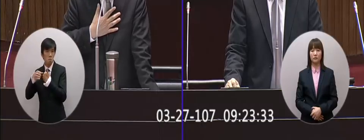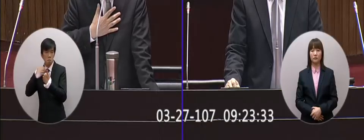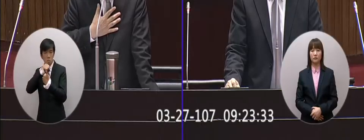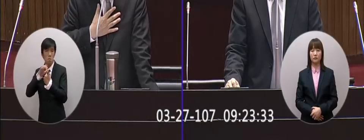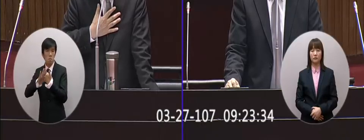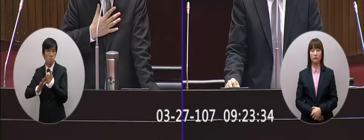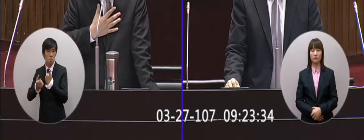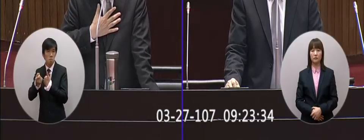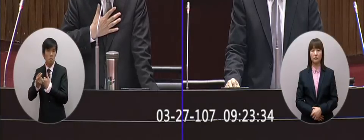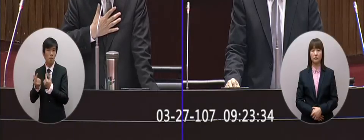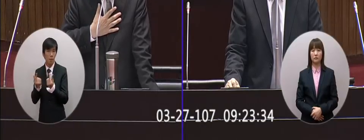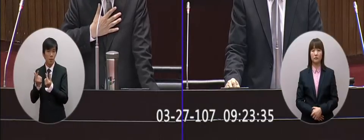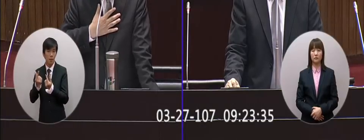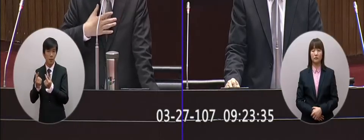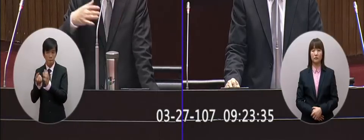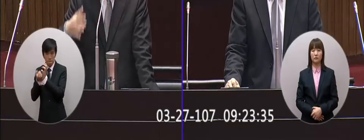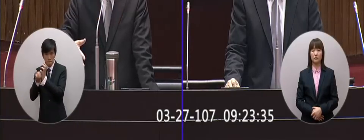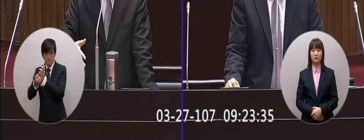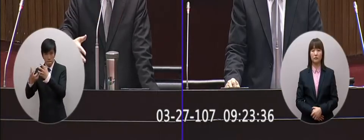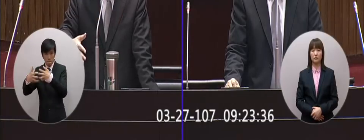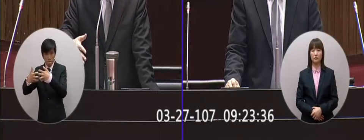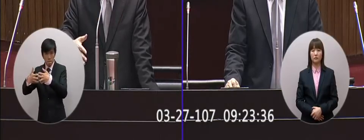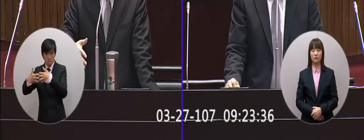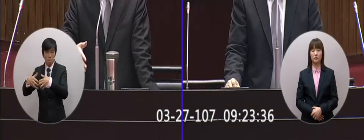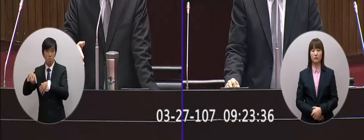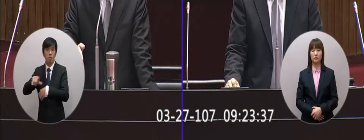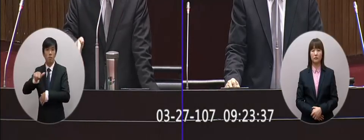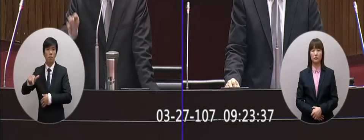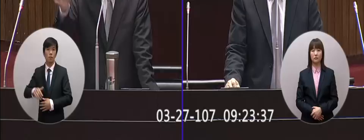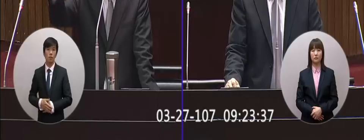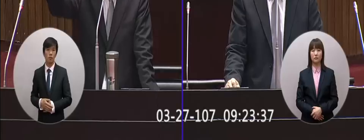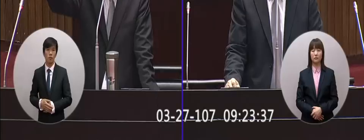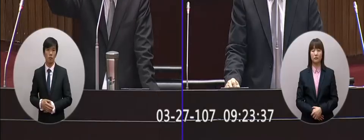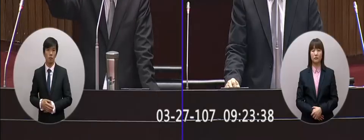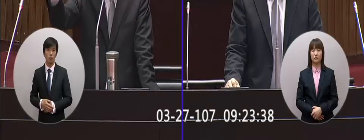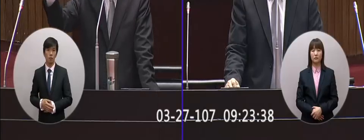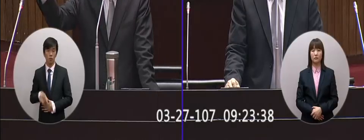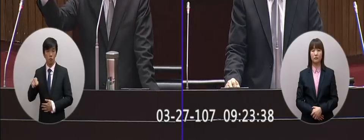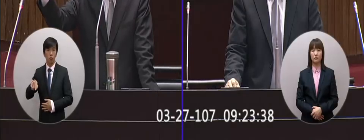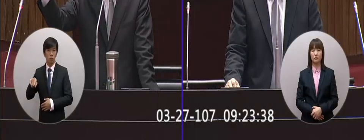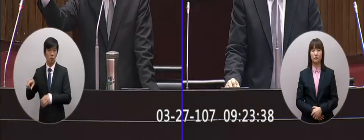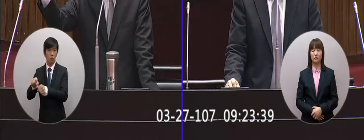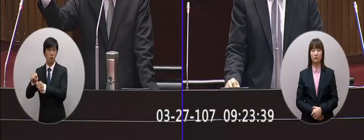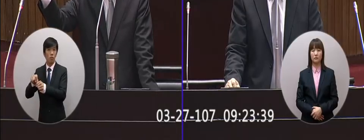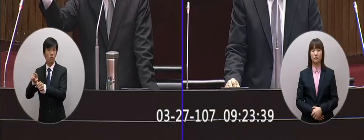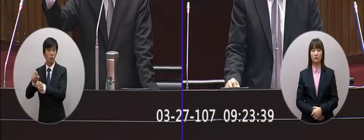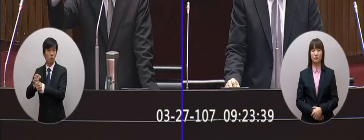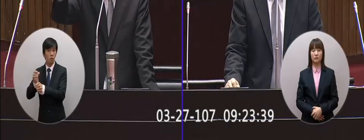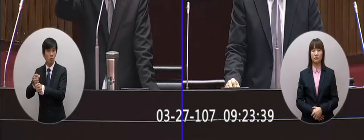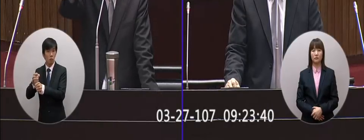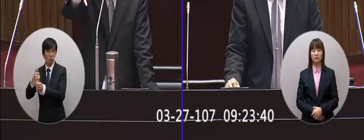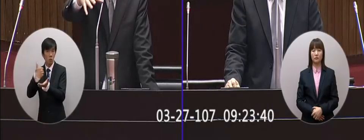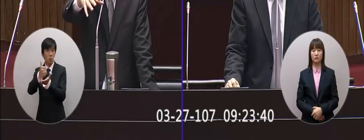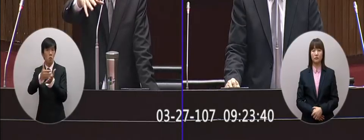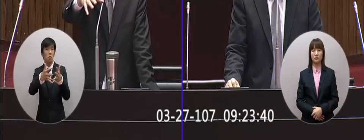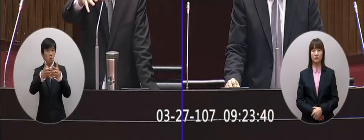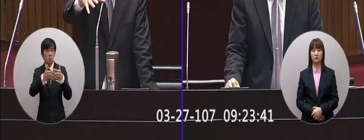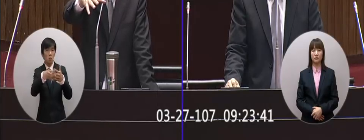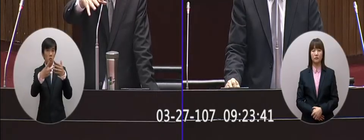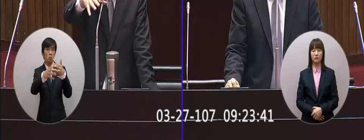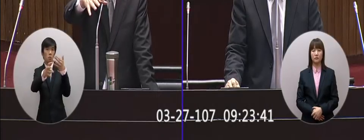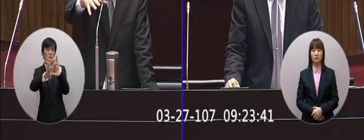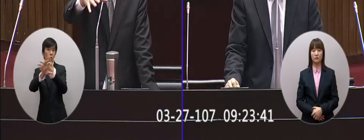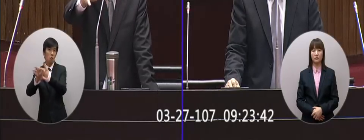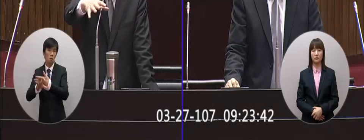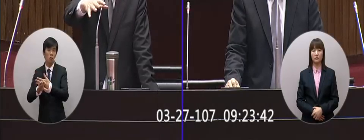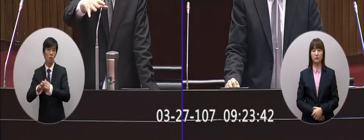比说精密机械，那精密机械台湾的精密机械多数都是销往美国或其他的国家了，那在中国的精